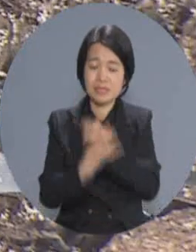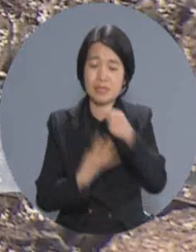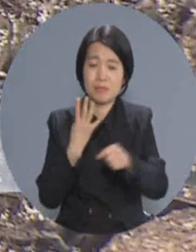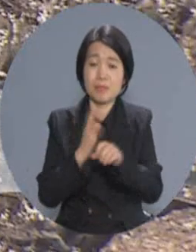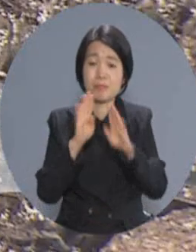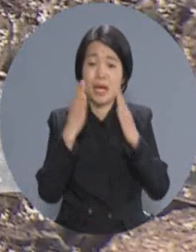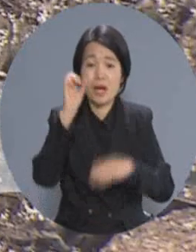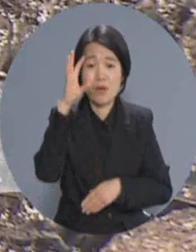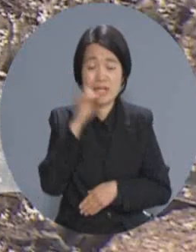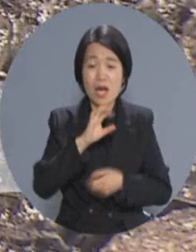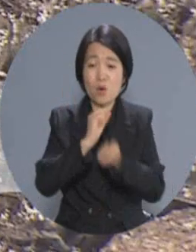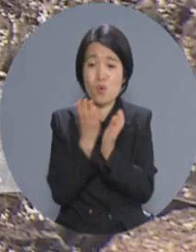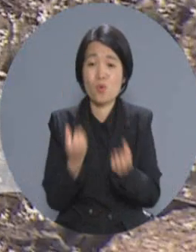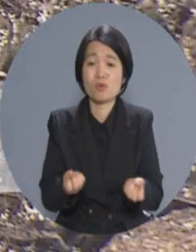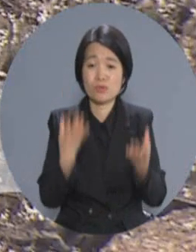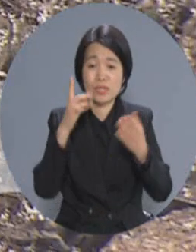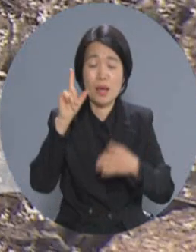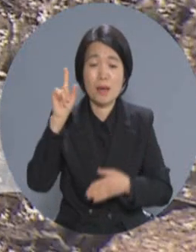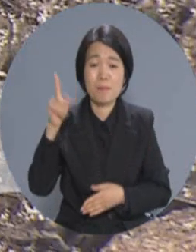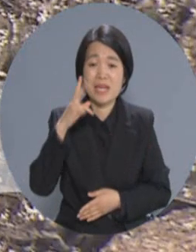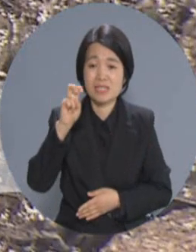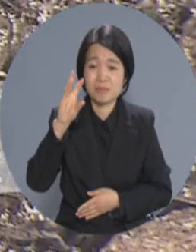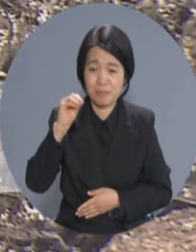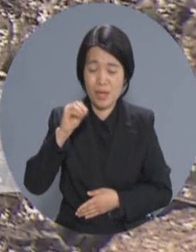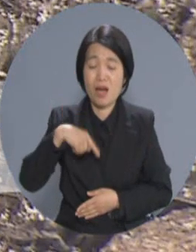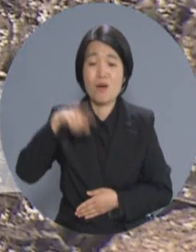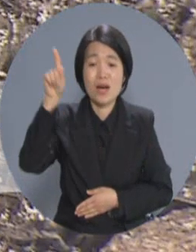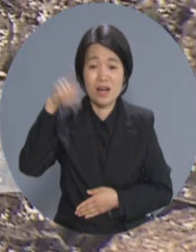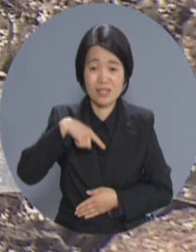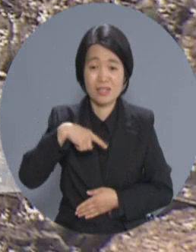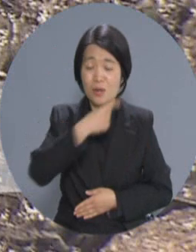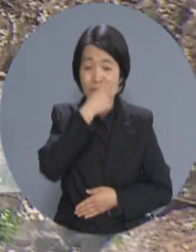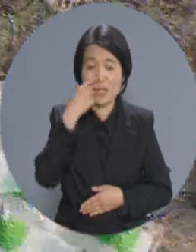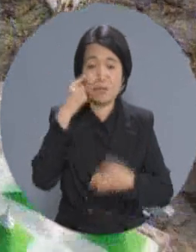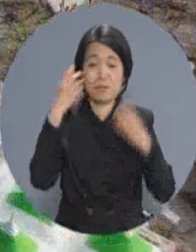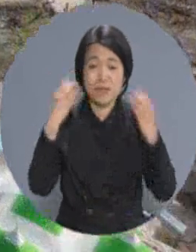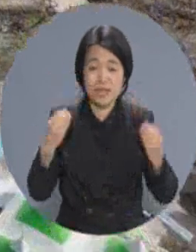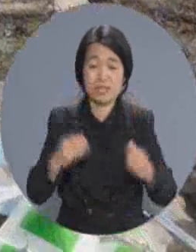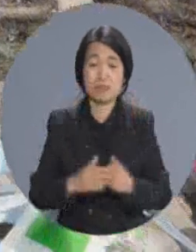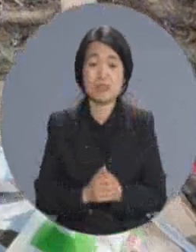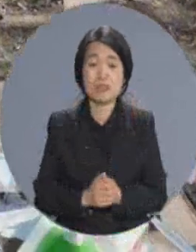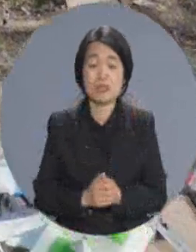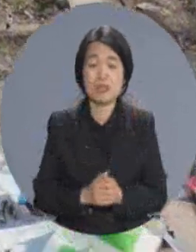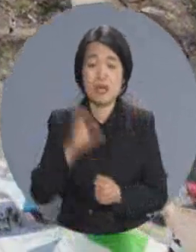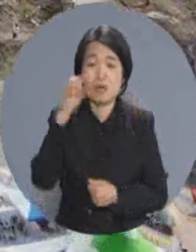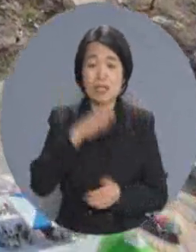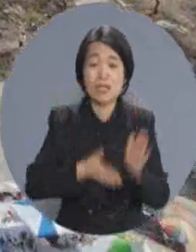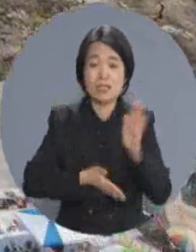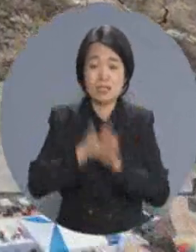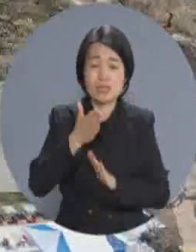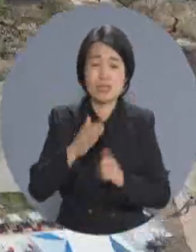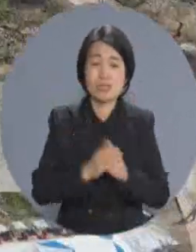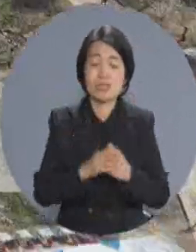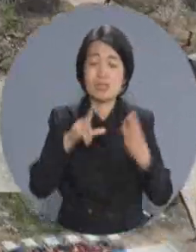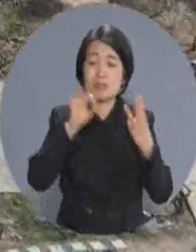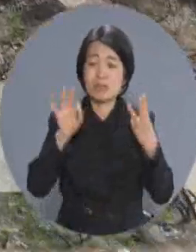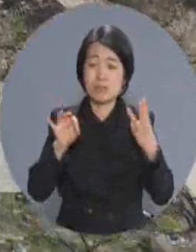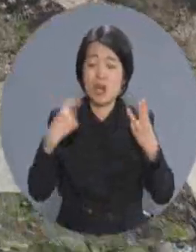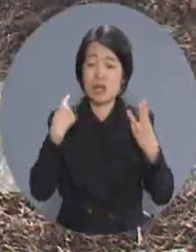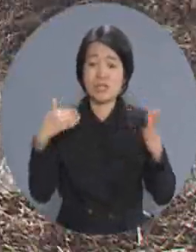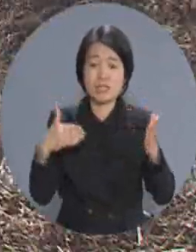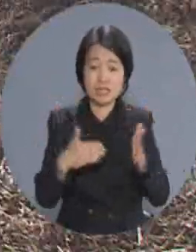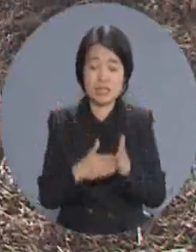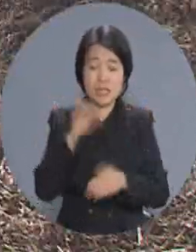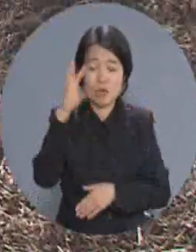4년 만에 열린 광양 매화축제 120만 명 이상이 다녀간 것으로 확인됐습니다 광양시는 지난 10일부터 어제까지